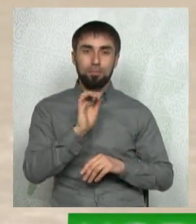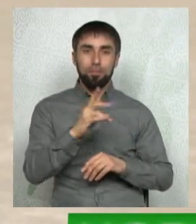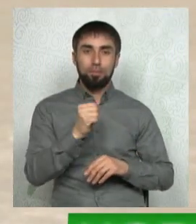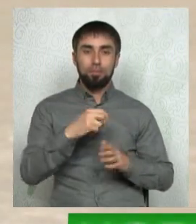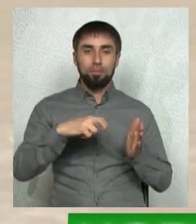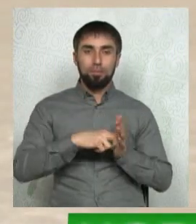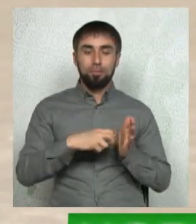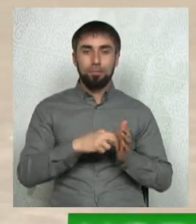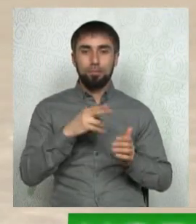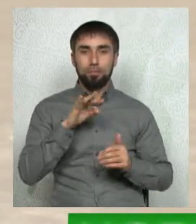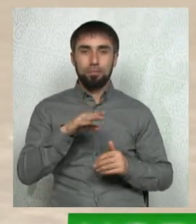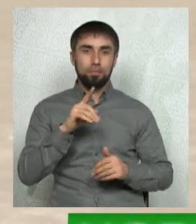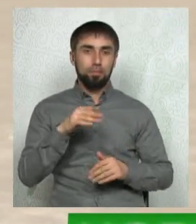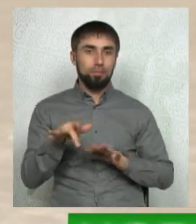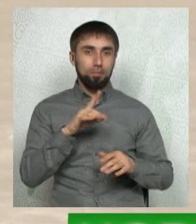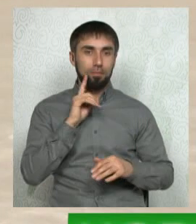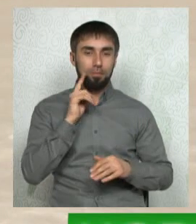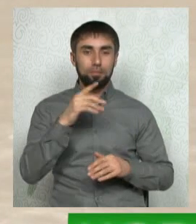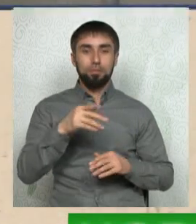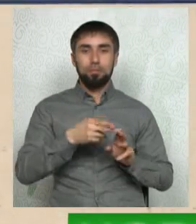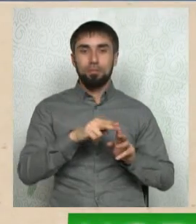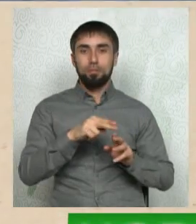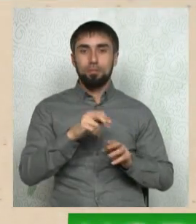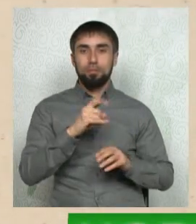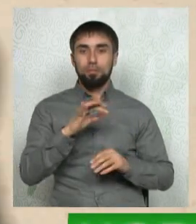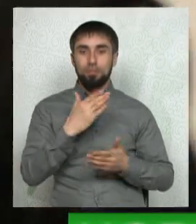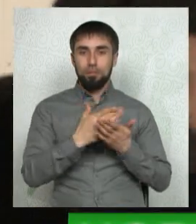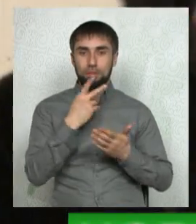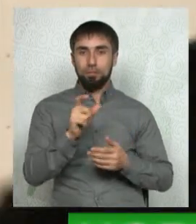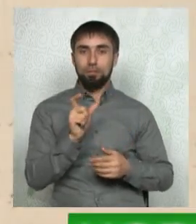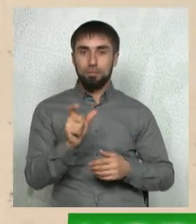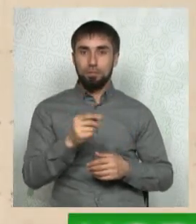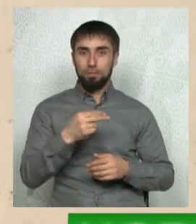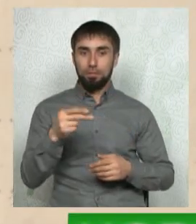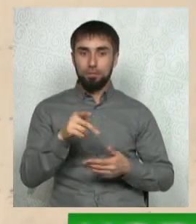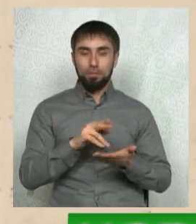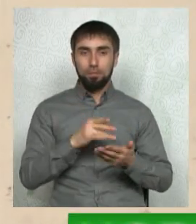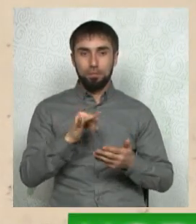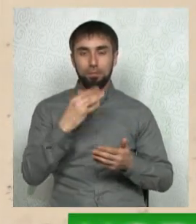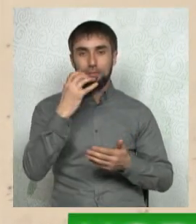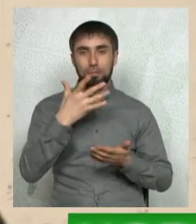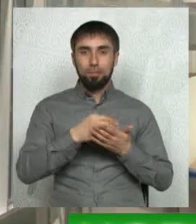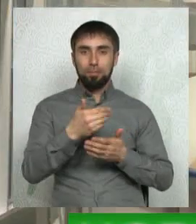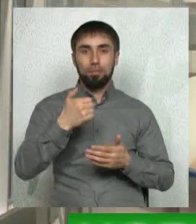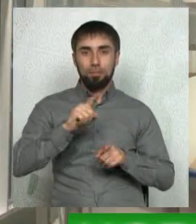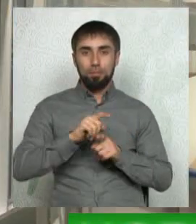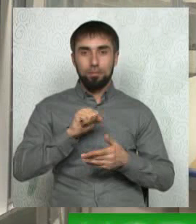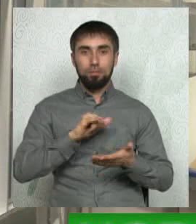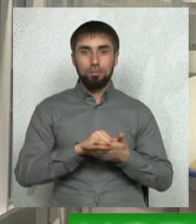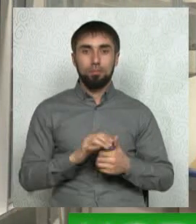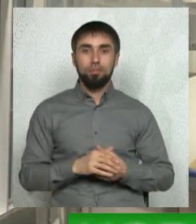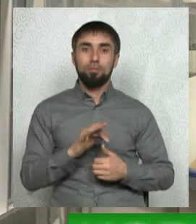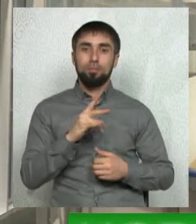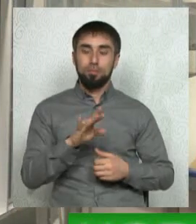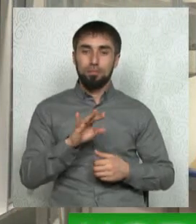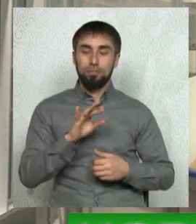почту Комитета по делам молодежи. Адрес вы видите на своих экранах, также опубликовать фото на своей странице в Инстаграм. Проходить он будет до